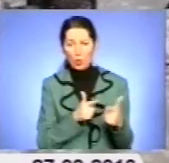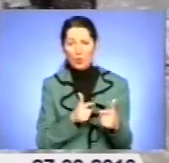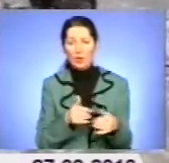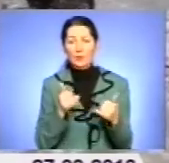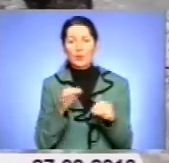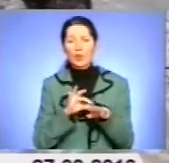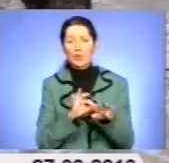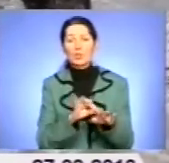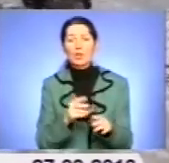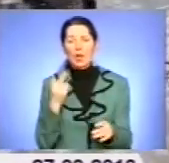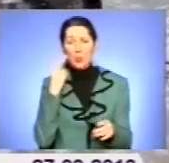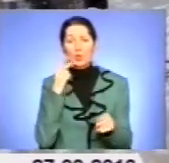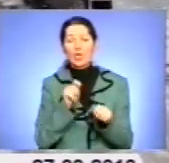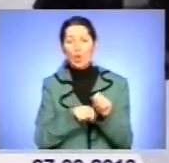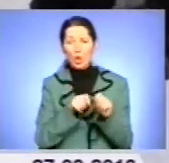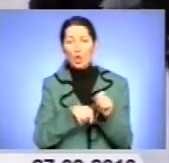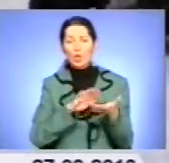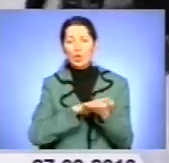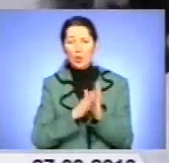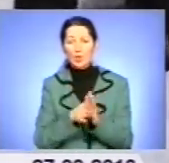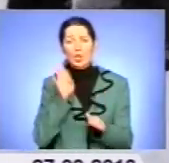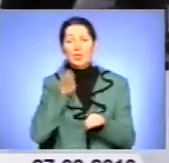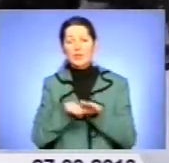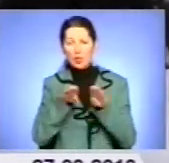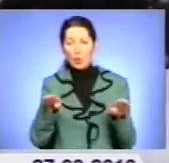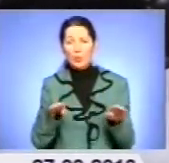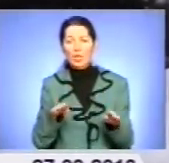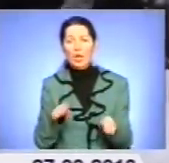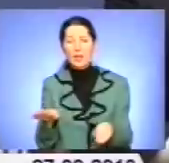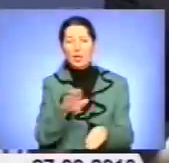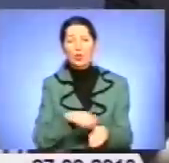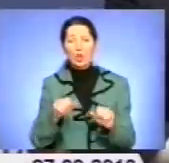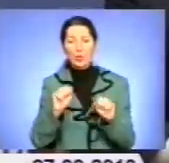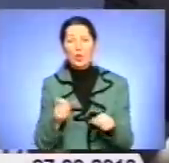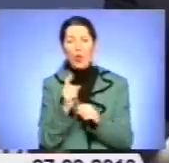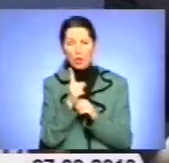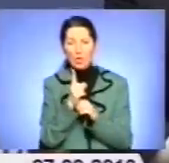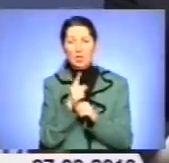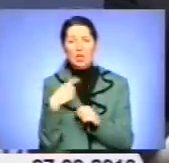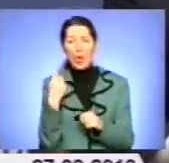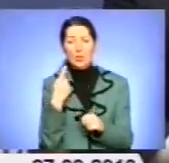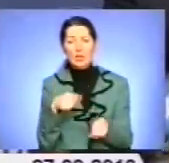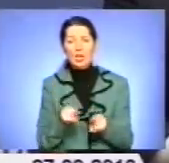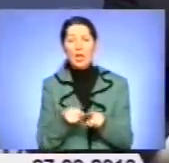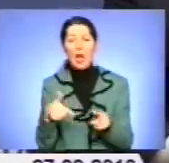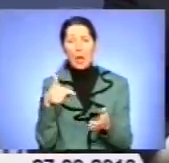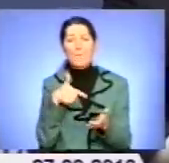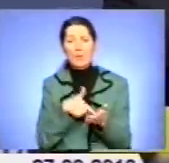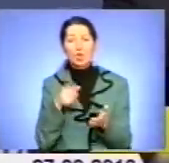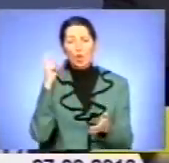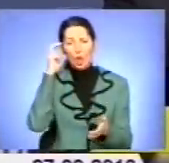ситуації. Затоплення території можливе в 11 областях та місті Києві. Рівень негативних